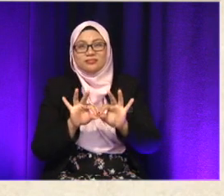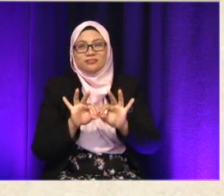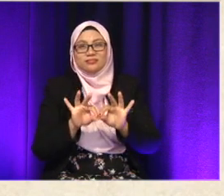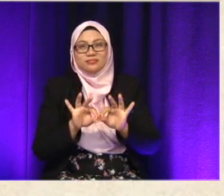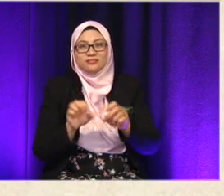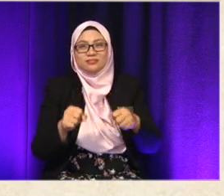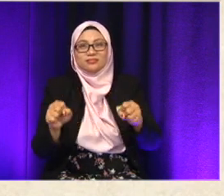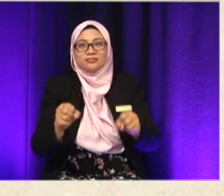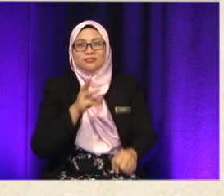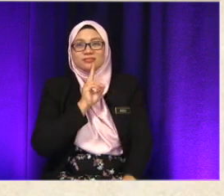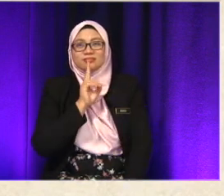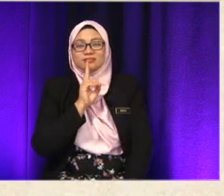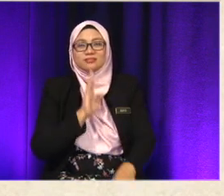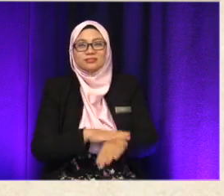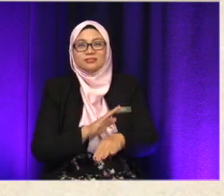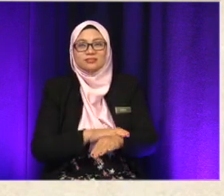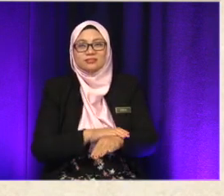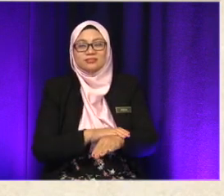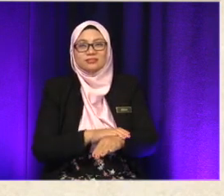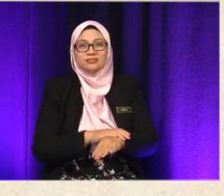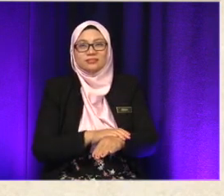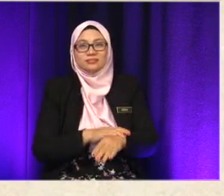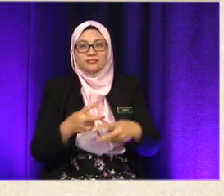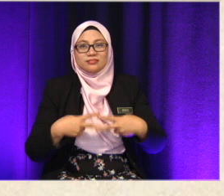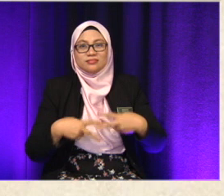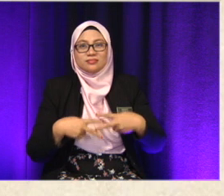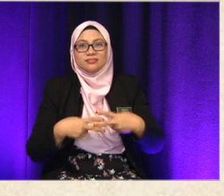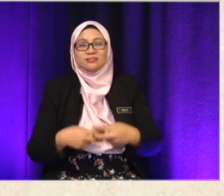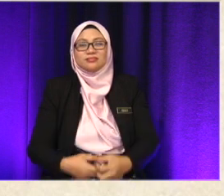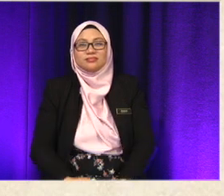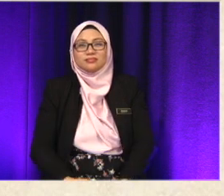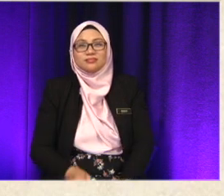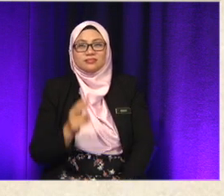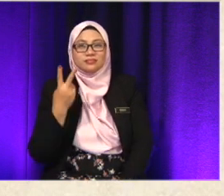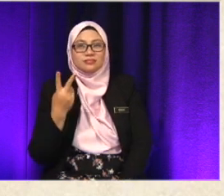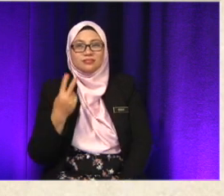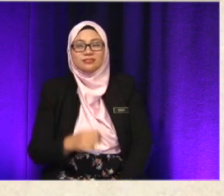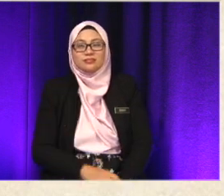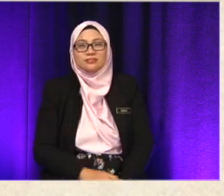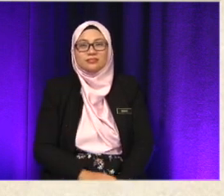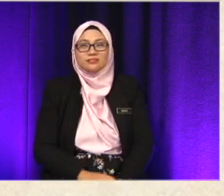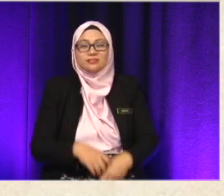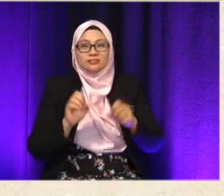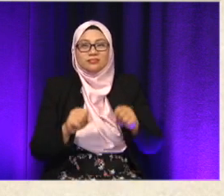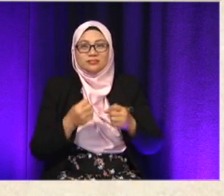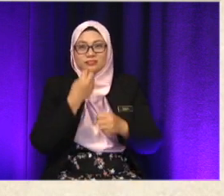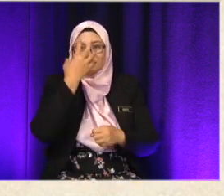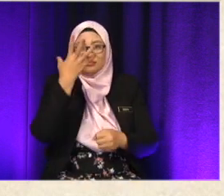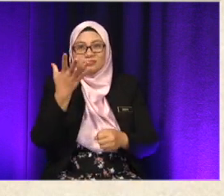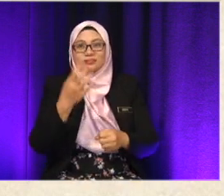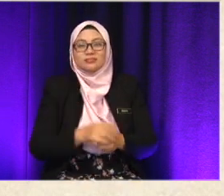itu kepada produk kejuruteraan mekanikal, kepentingan dia. Okey. Yang kedua iaitu menerangkan konsep dan fungsi